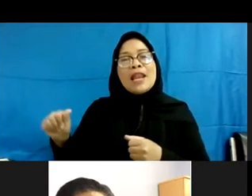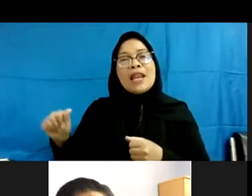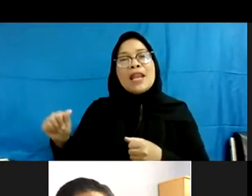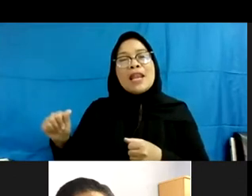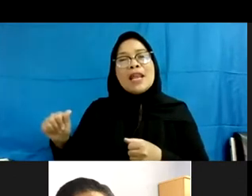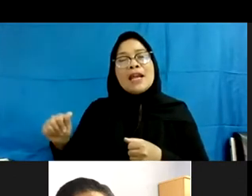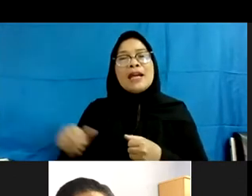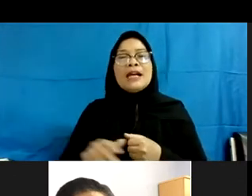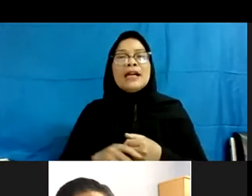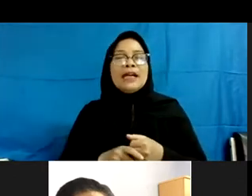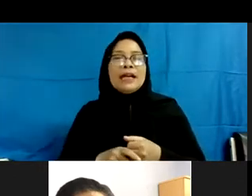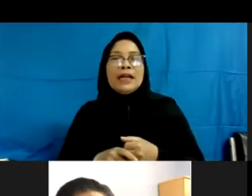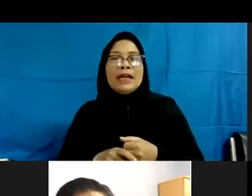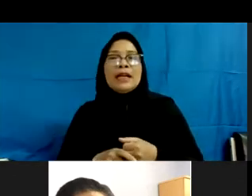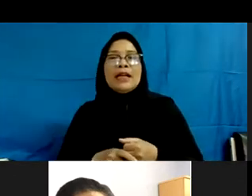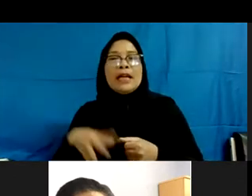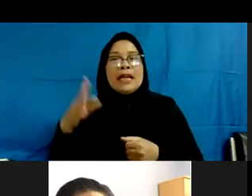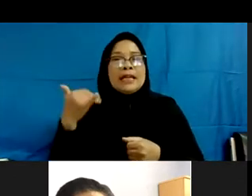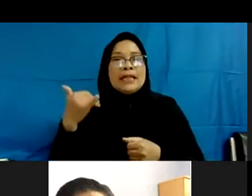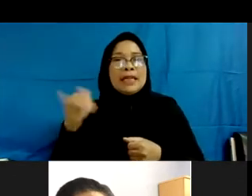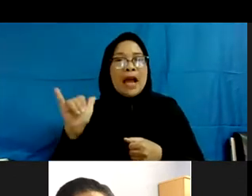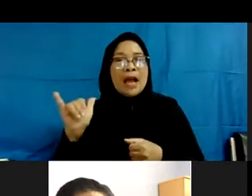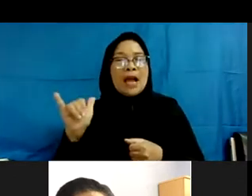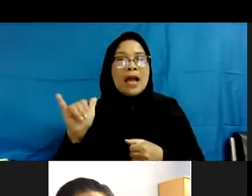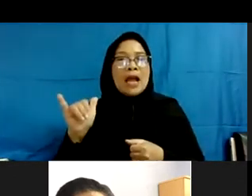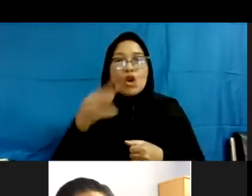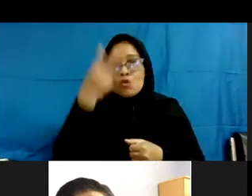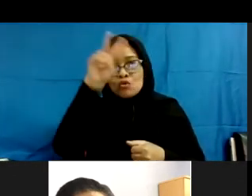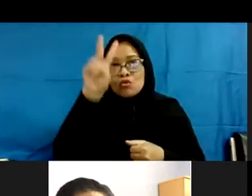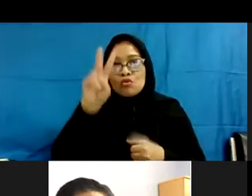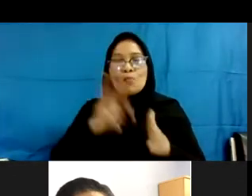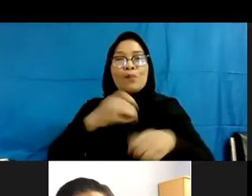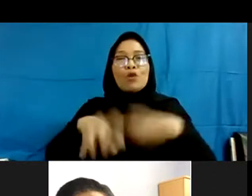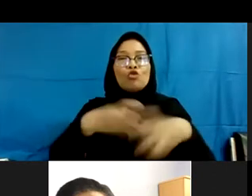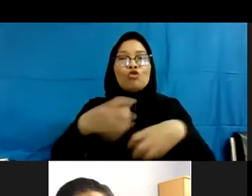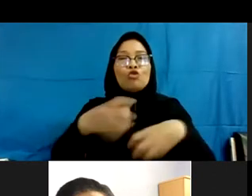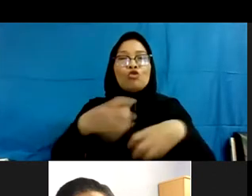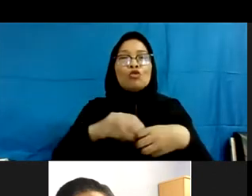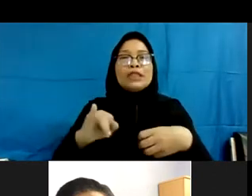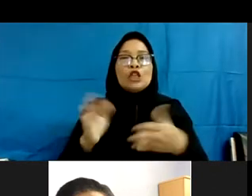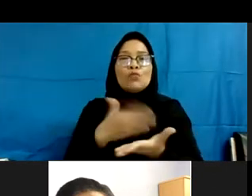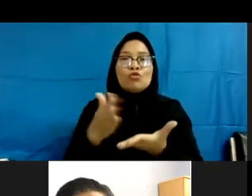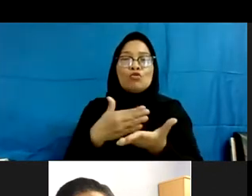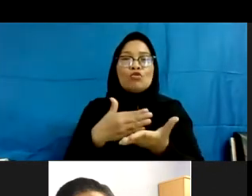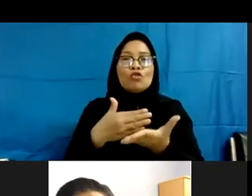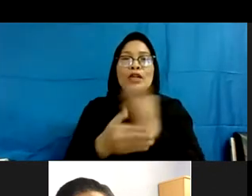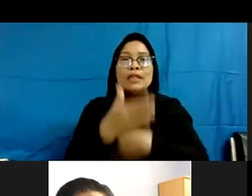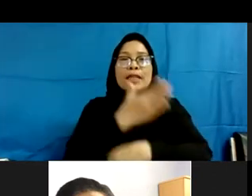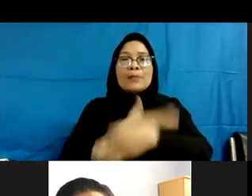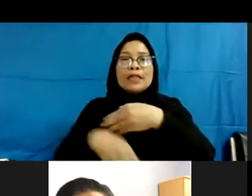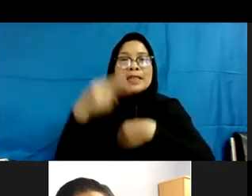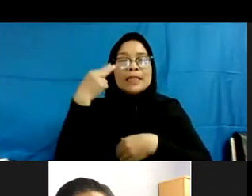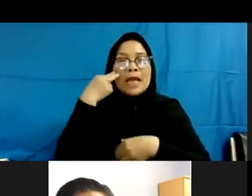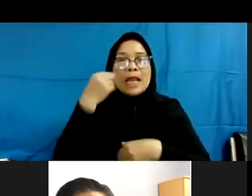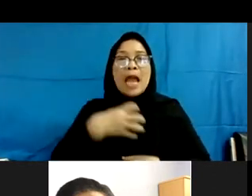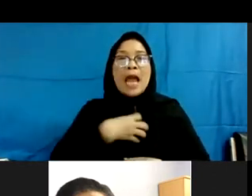lupa. Pokoknya yang bahwa untuk memproduksi buku untuk tunanetra itu kan untuk masalah hak ciptanya